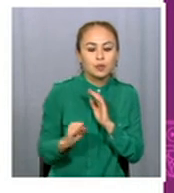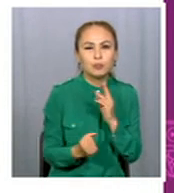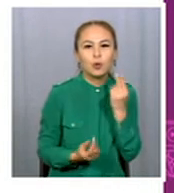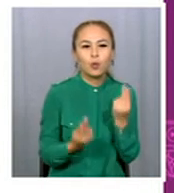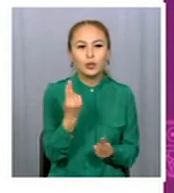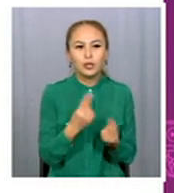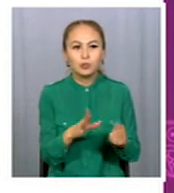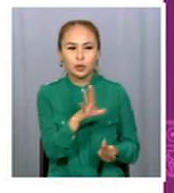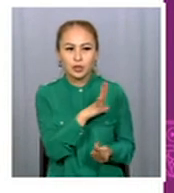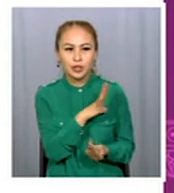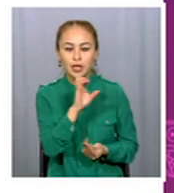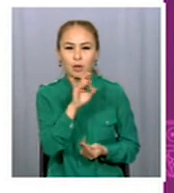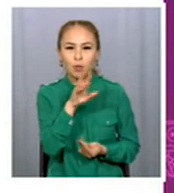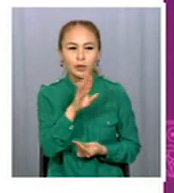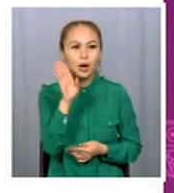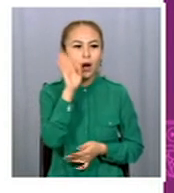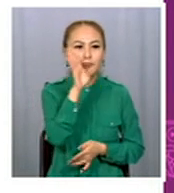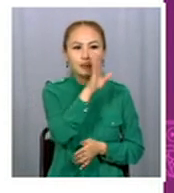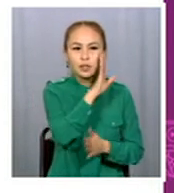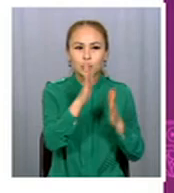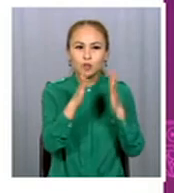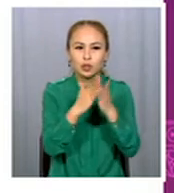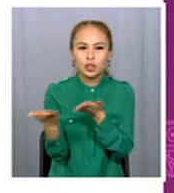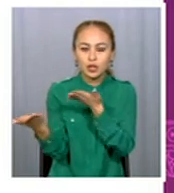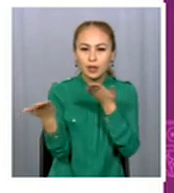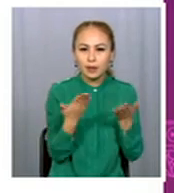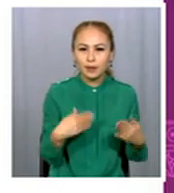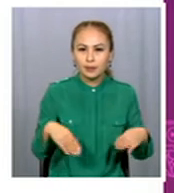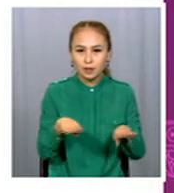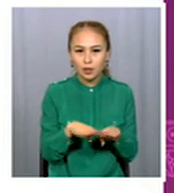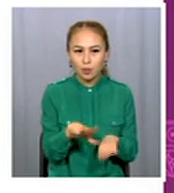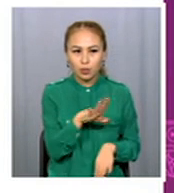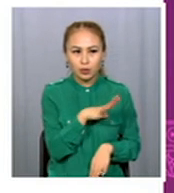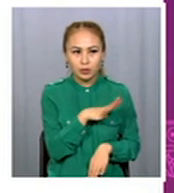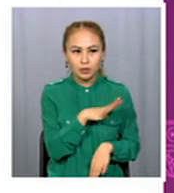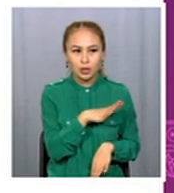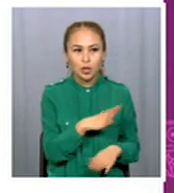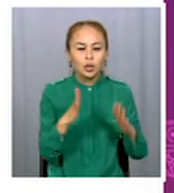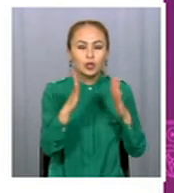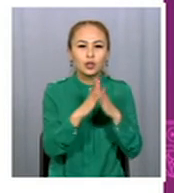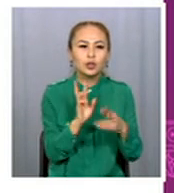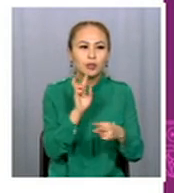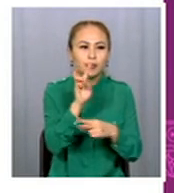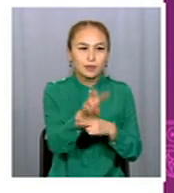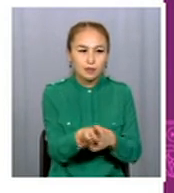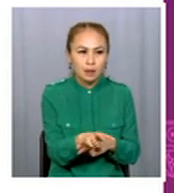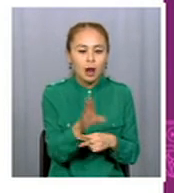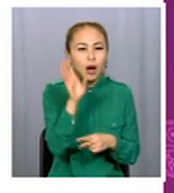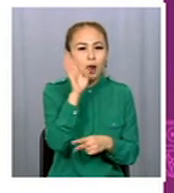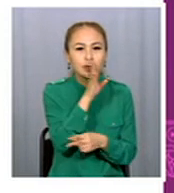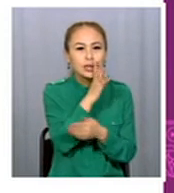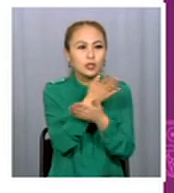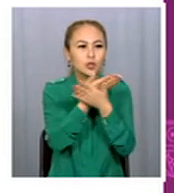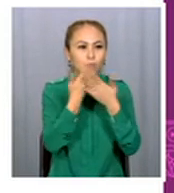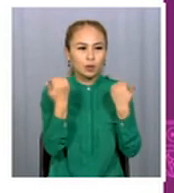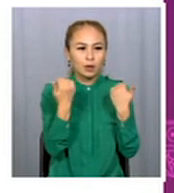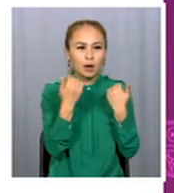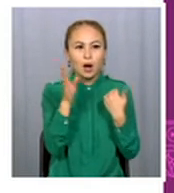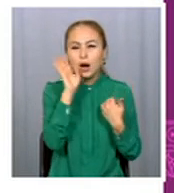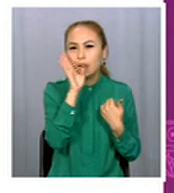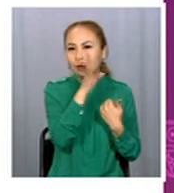достарымен ойнап жүрген Ерболды анасы үйге шақырғандай болды. Үйіне келсе, анасы